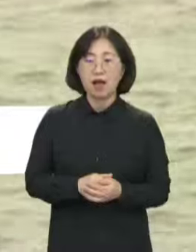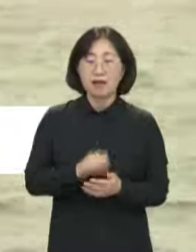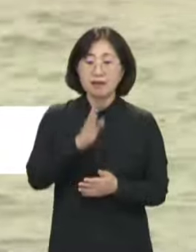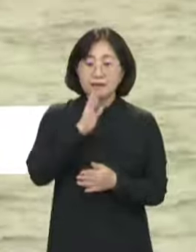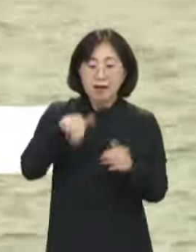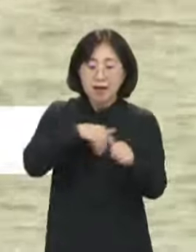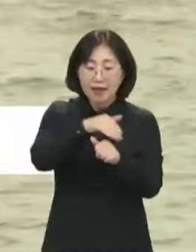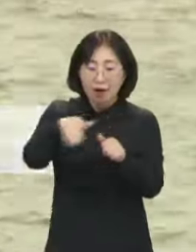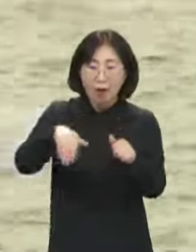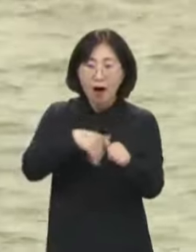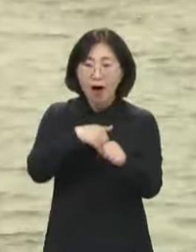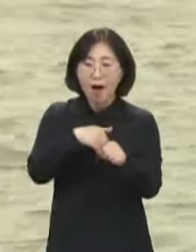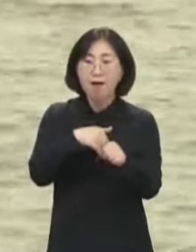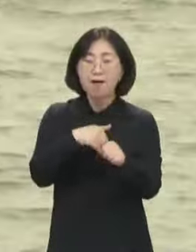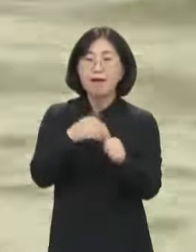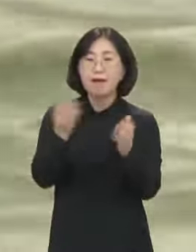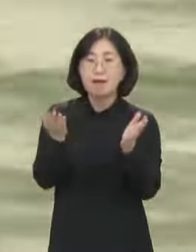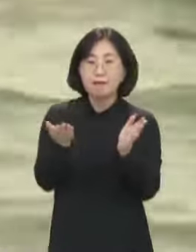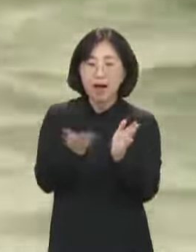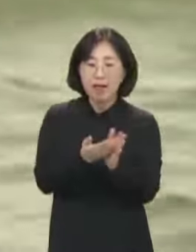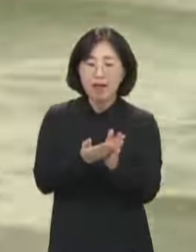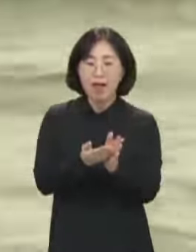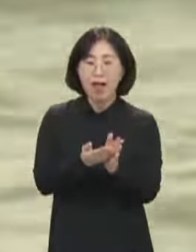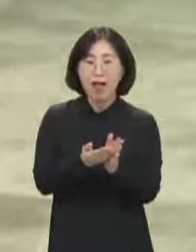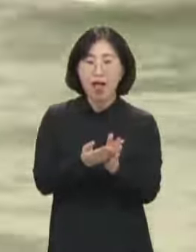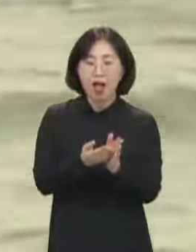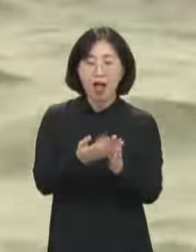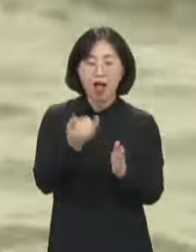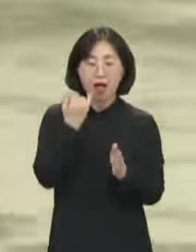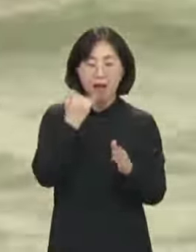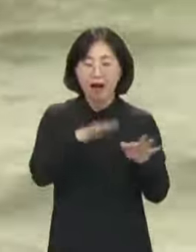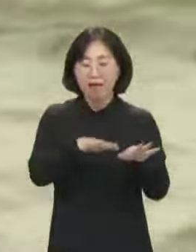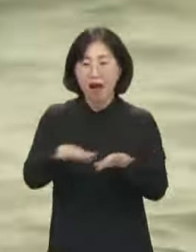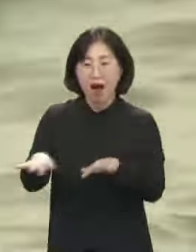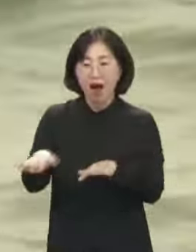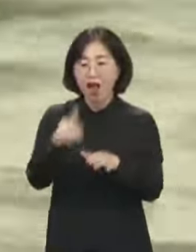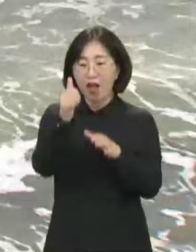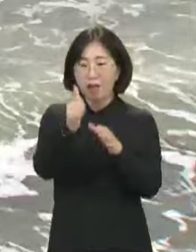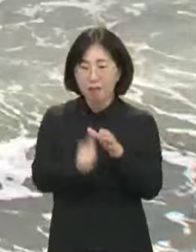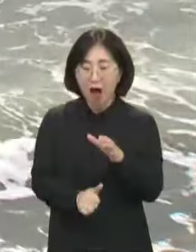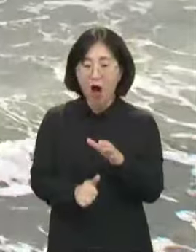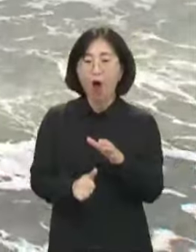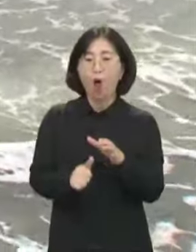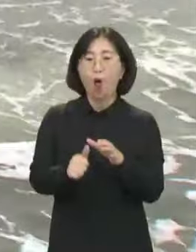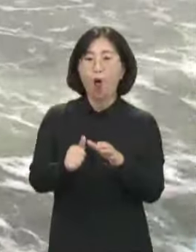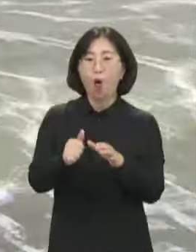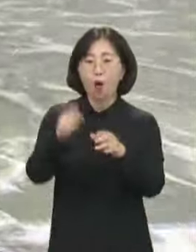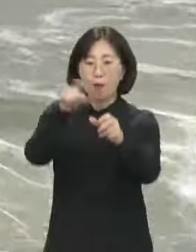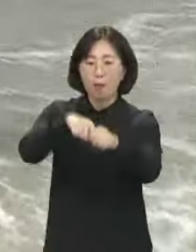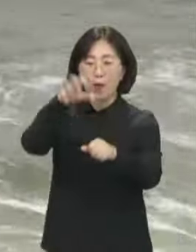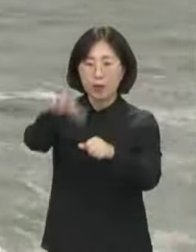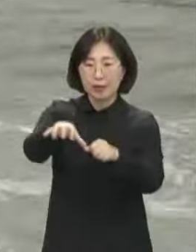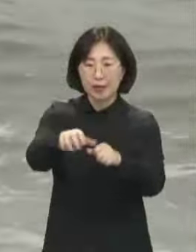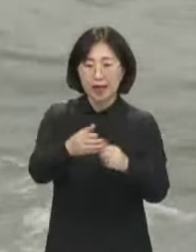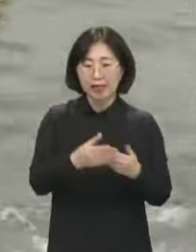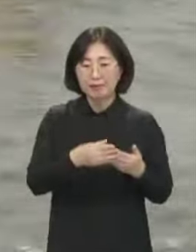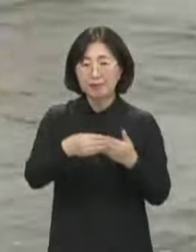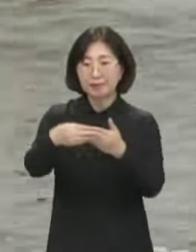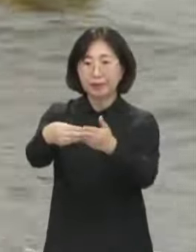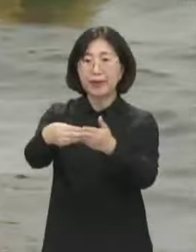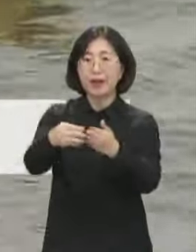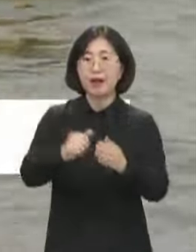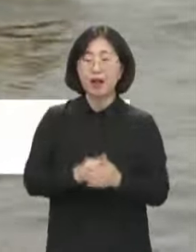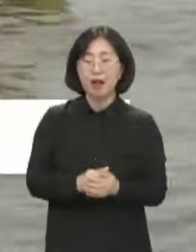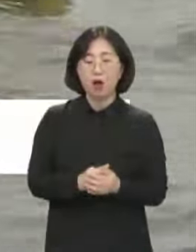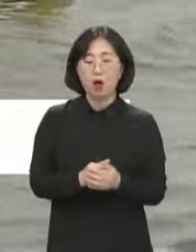가정해 바닷물에 입수한 뒤 목표 지점까지 수영해와 조원끼리 구조 대형을 완성합니다. 나고자 없이